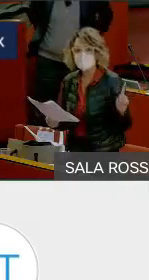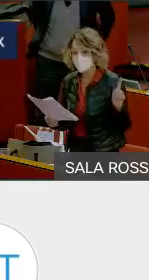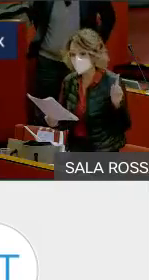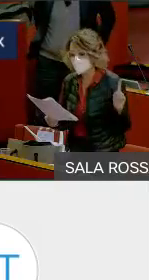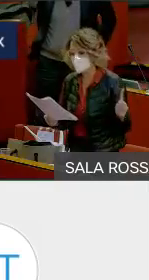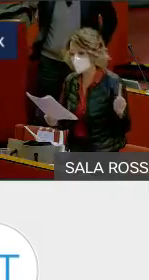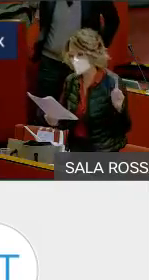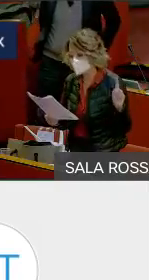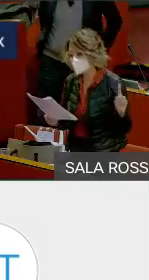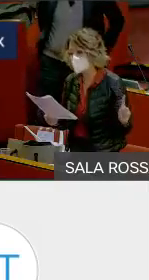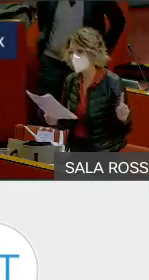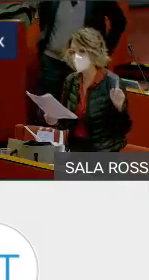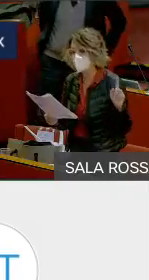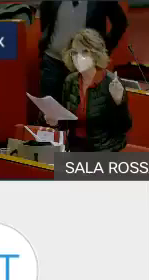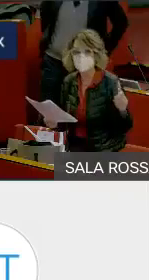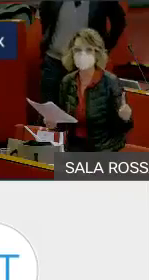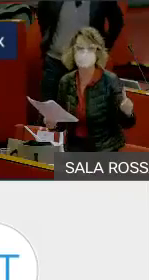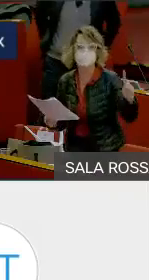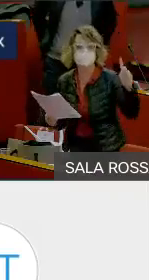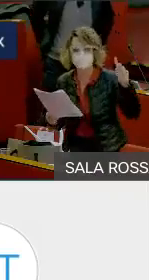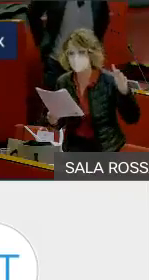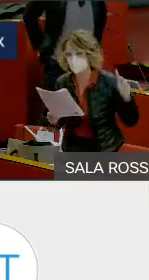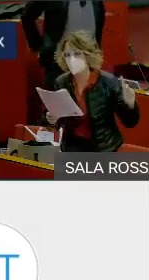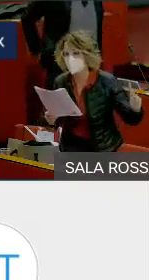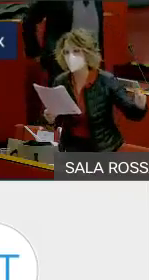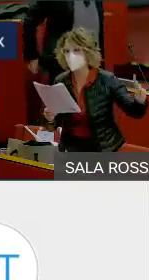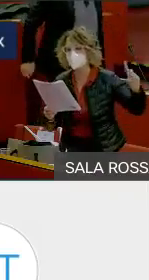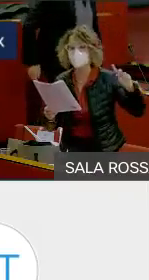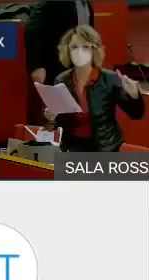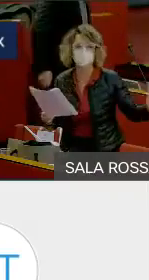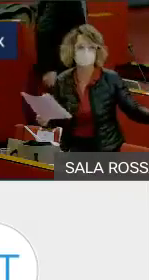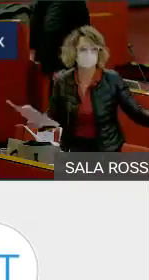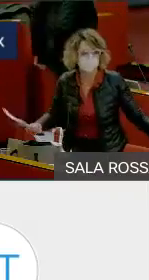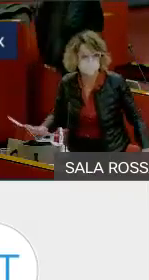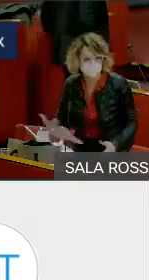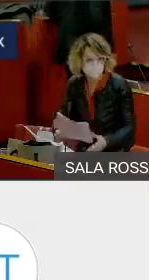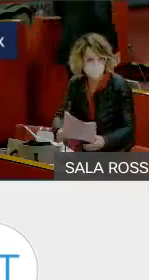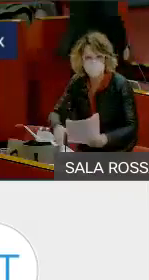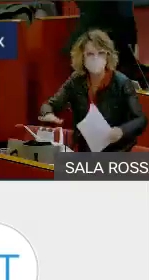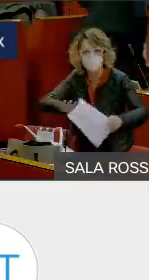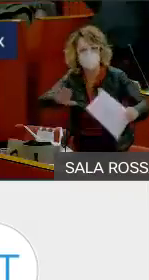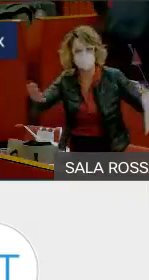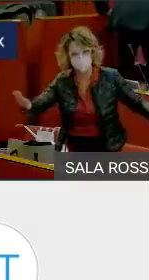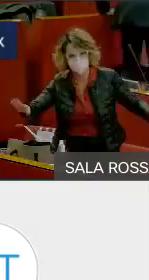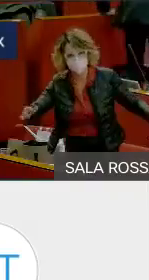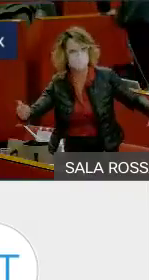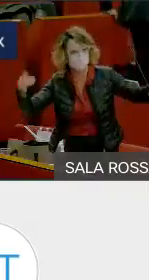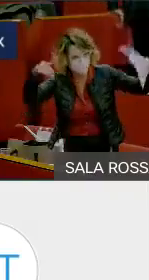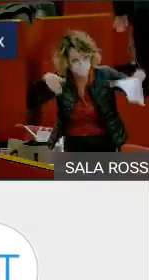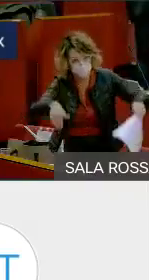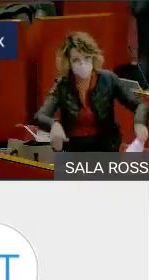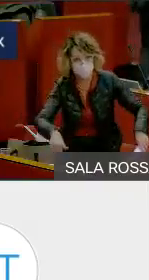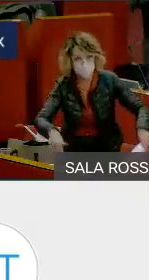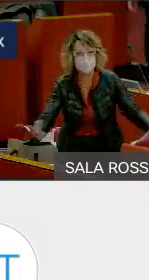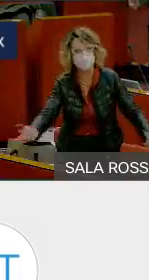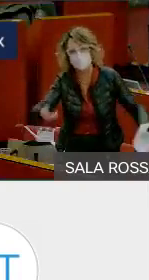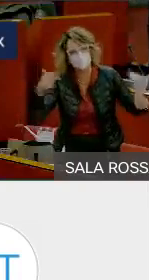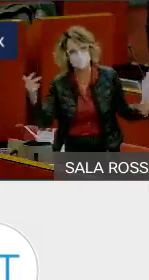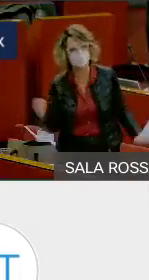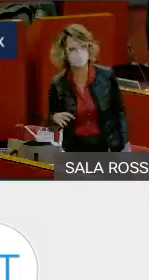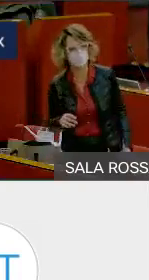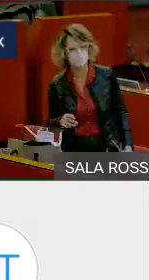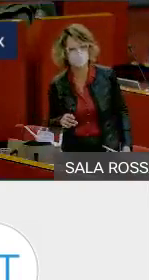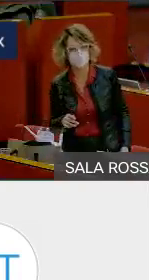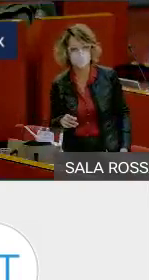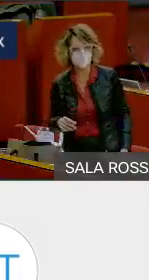allineamento del consumo la crescita demografica entro il 2030 non ne abbiamo crescita precipiti arpa nello